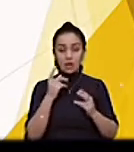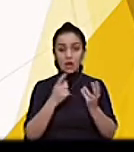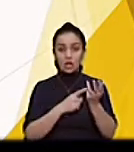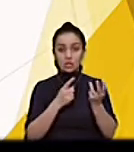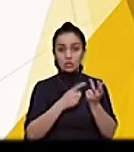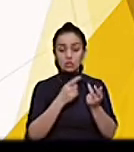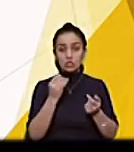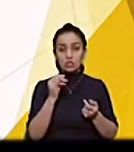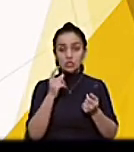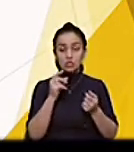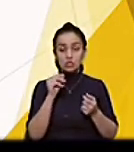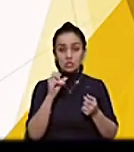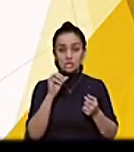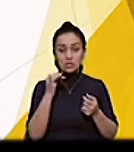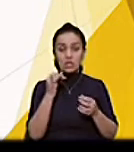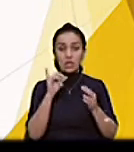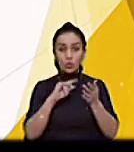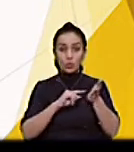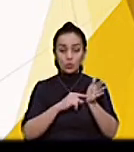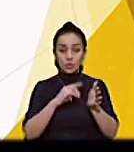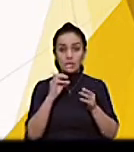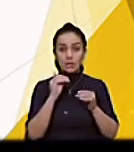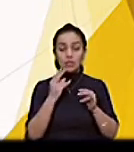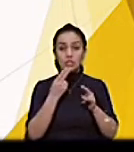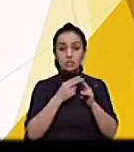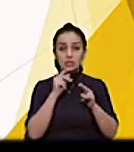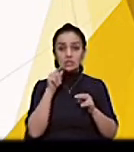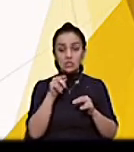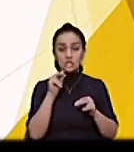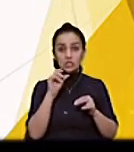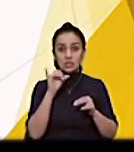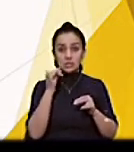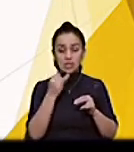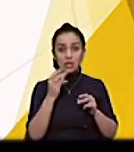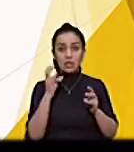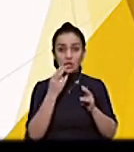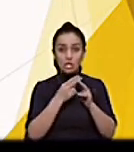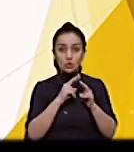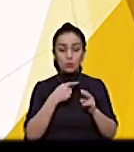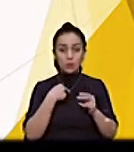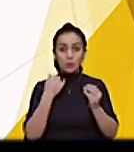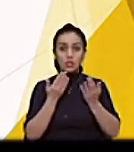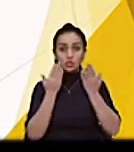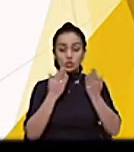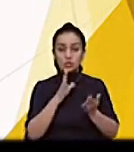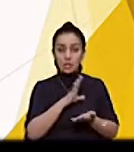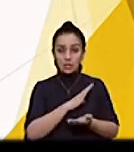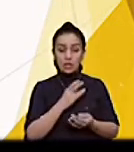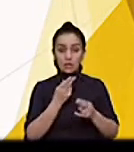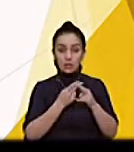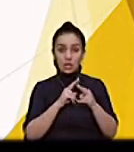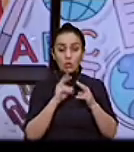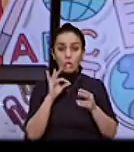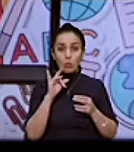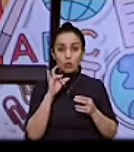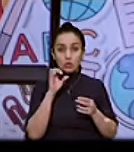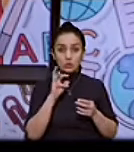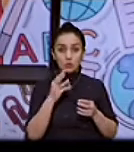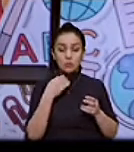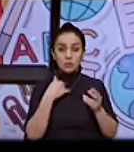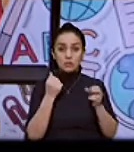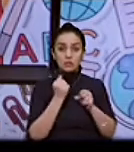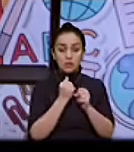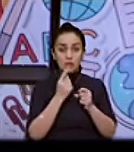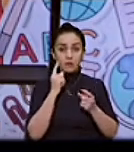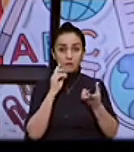на количество частей и умножить на те части, которые мы прочитали. Таким образом, мы